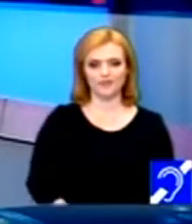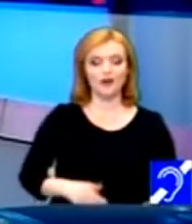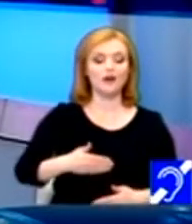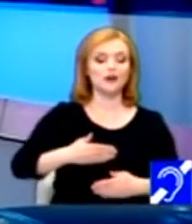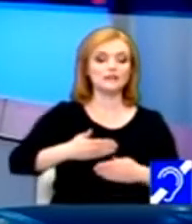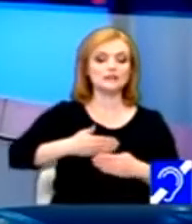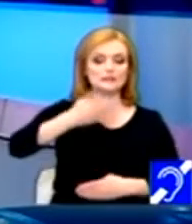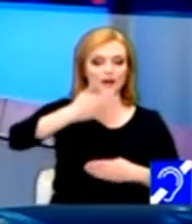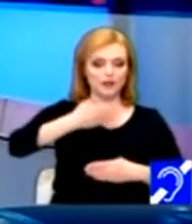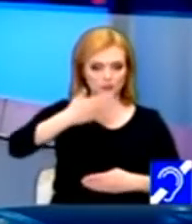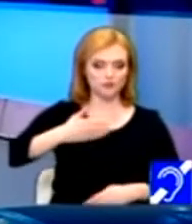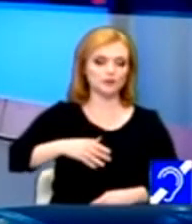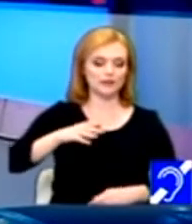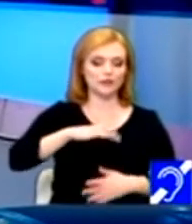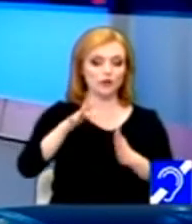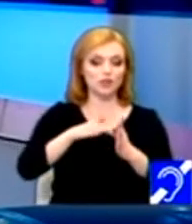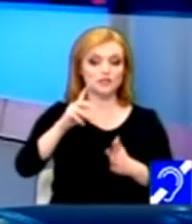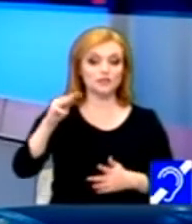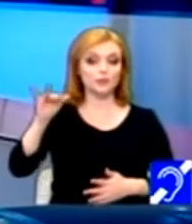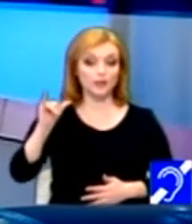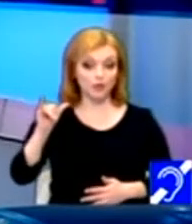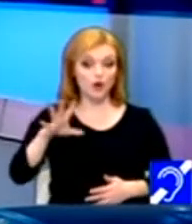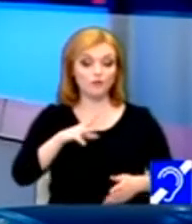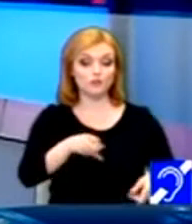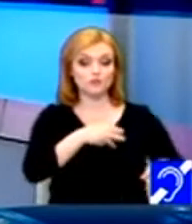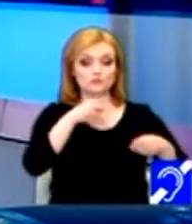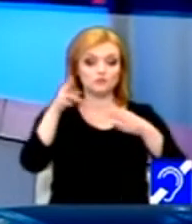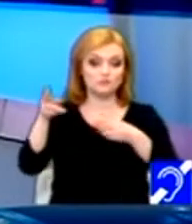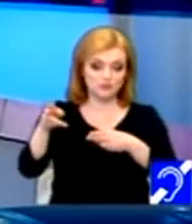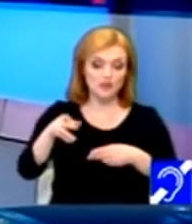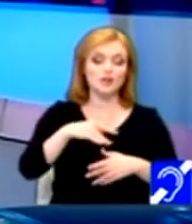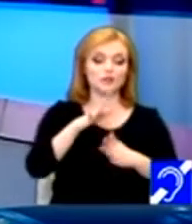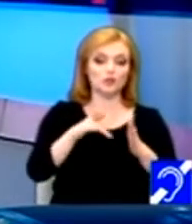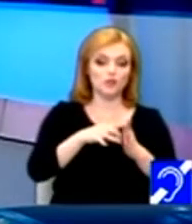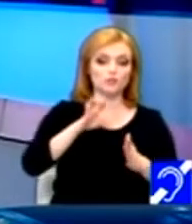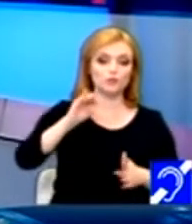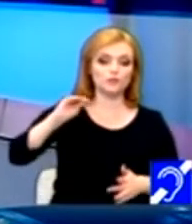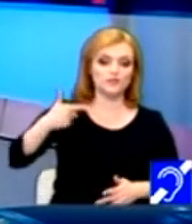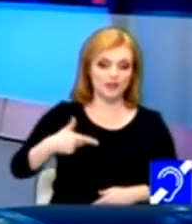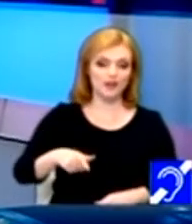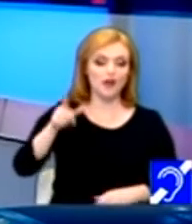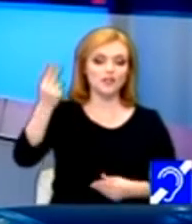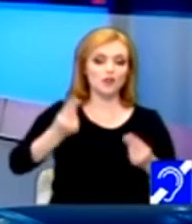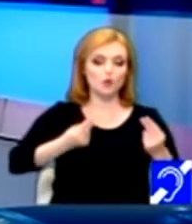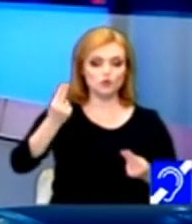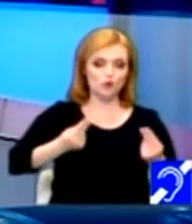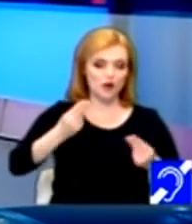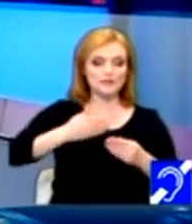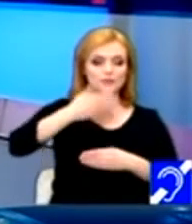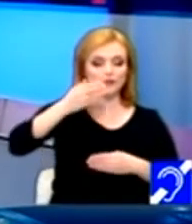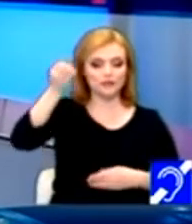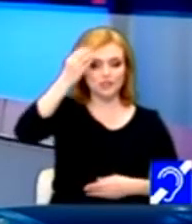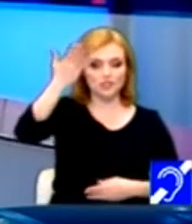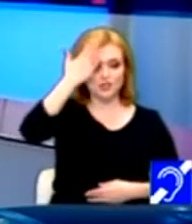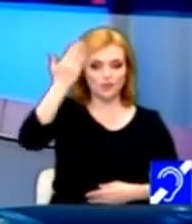Teatrul Radu Stanca din Sibiu a strălucit la Bruxelles cu un spectacol regizat de maestrul Silviu Purcărete după piesa japoneză Povestea